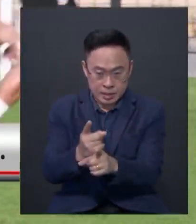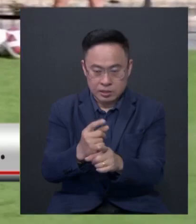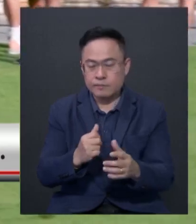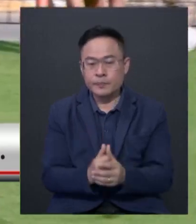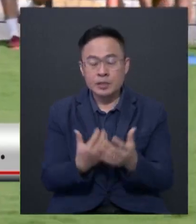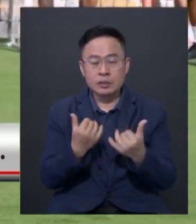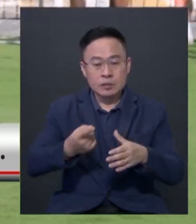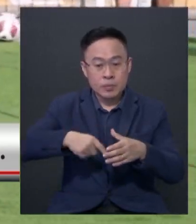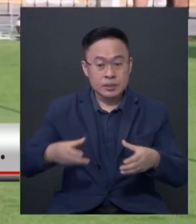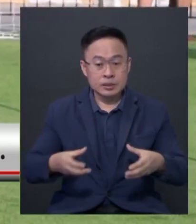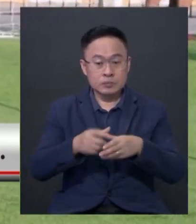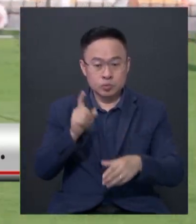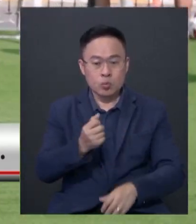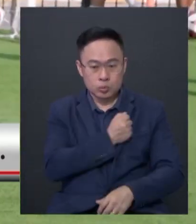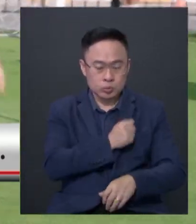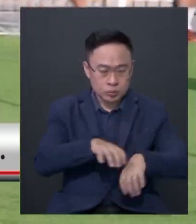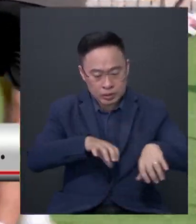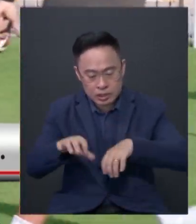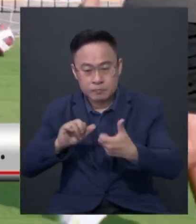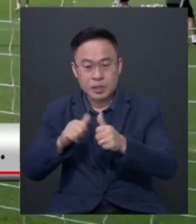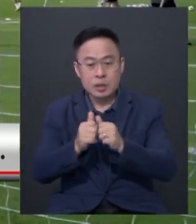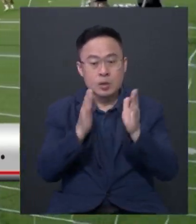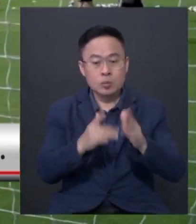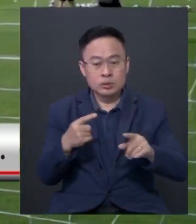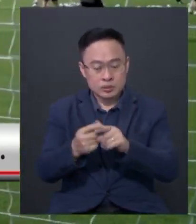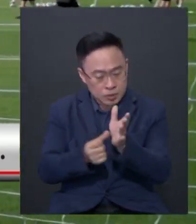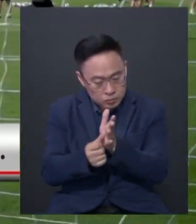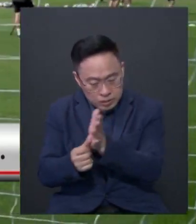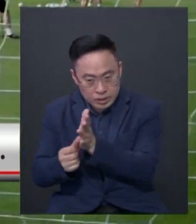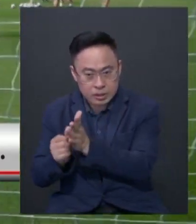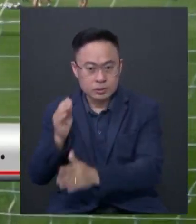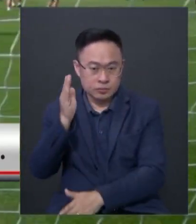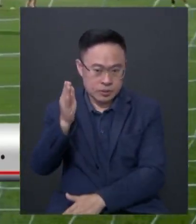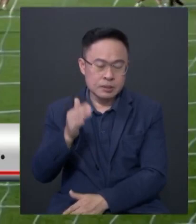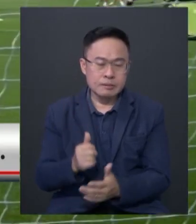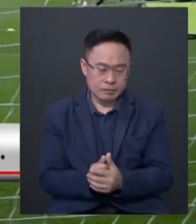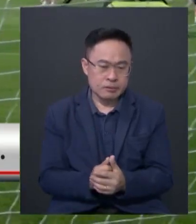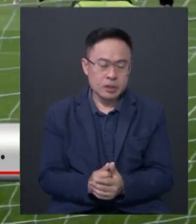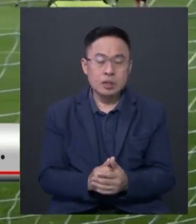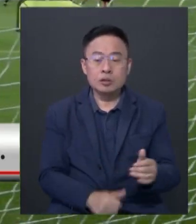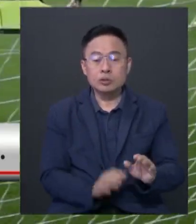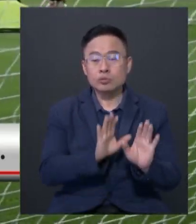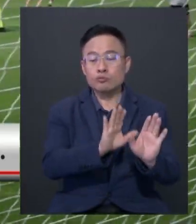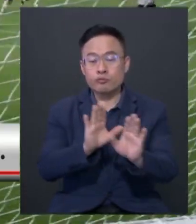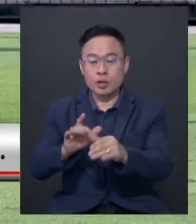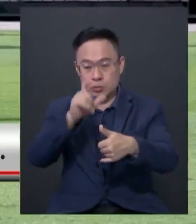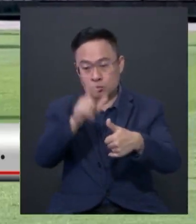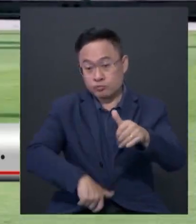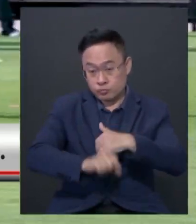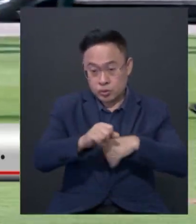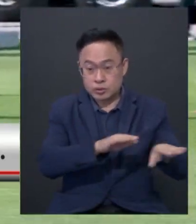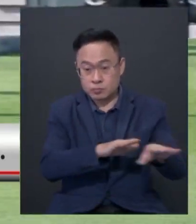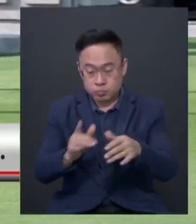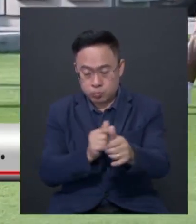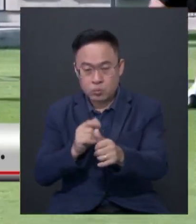ก็แก้ไขสถานการณ์จัดการกับนักเตะที่มีปัญหาการบาดเจ็บกันไปแล้วก็ยังเหมือนแบบบอกไปถึงนักเตะคนที่พร้อมลงสนามด้วยว่าบ